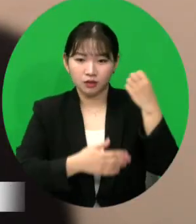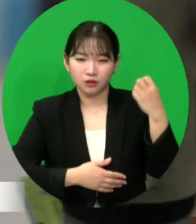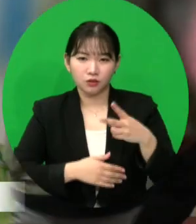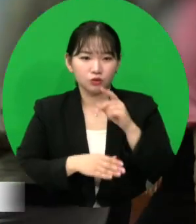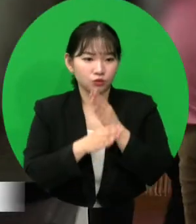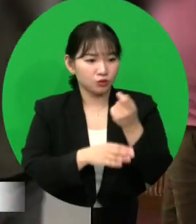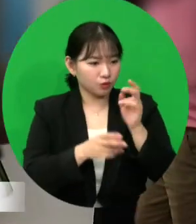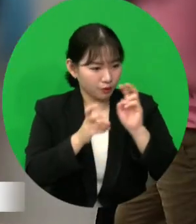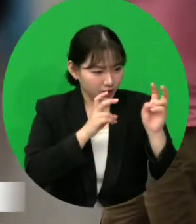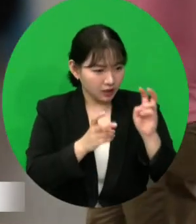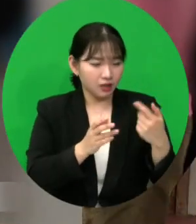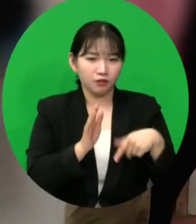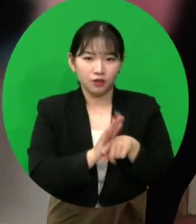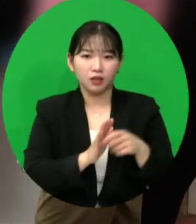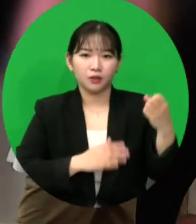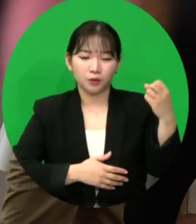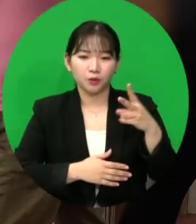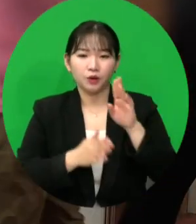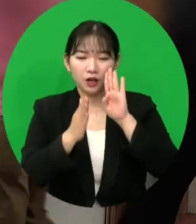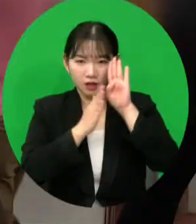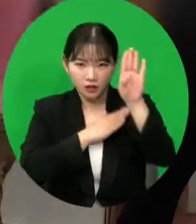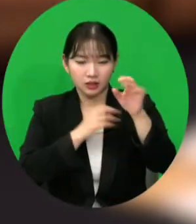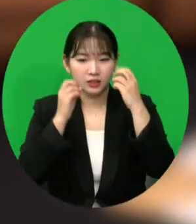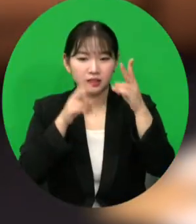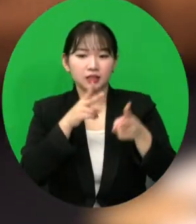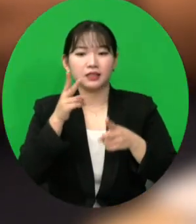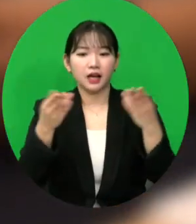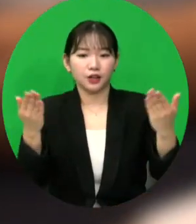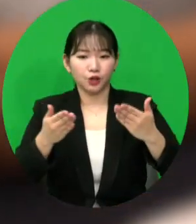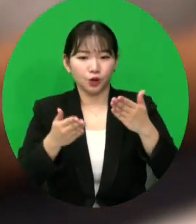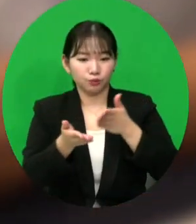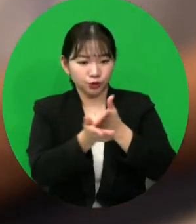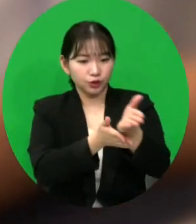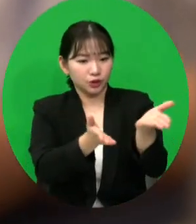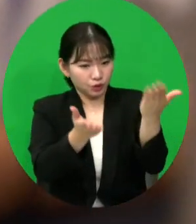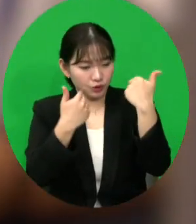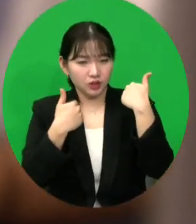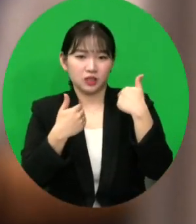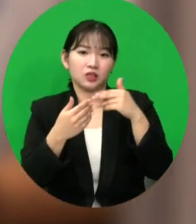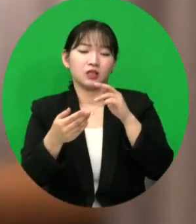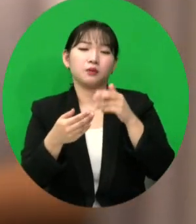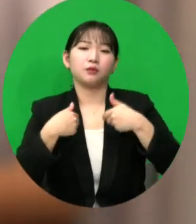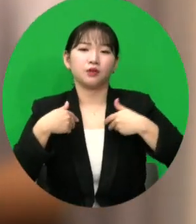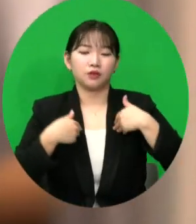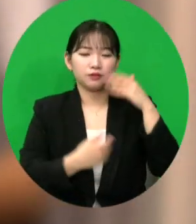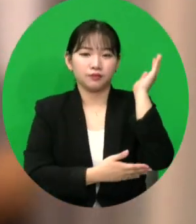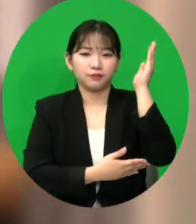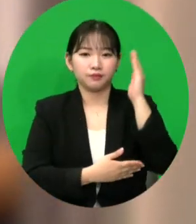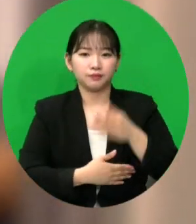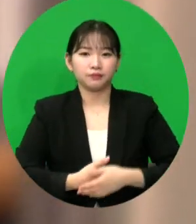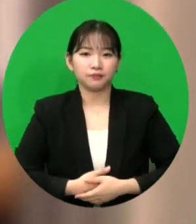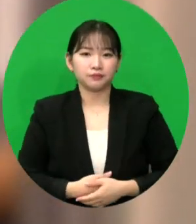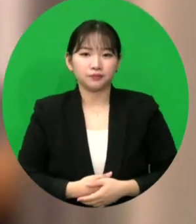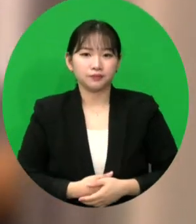개선, 장기적으로는 신산업 분야 기업 유치 등이 필요하다고 권고했습니다. MBC 뉴스 허연주입니다.